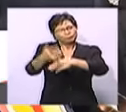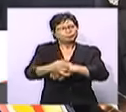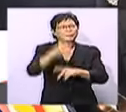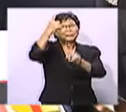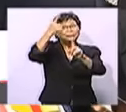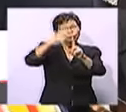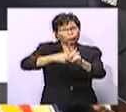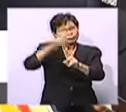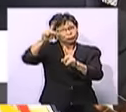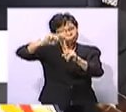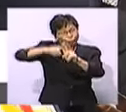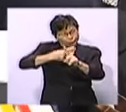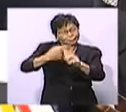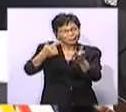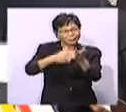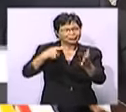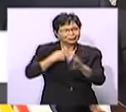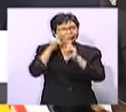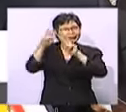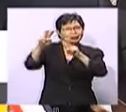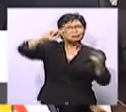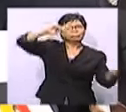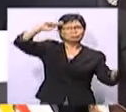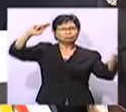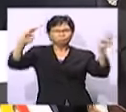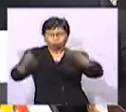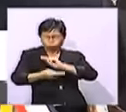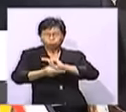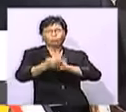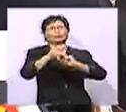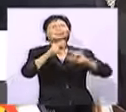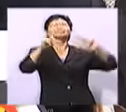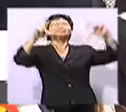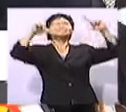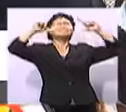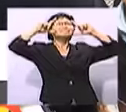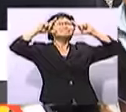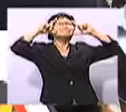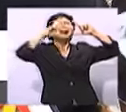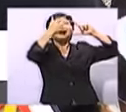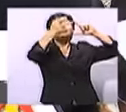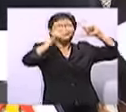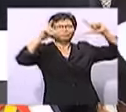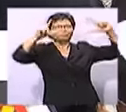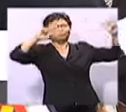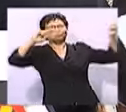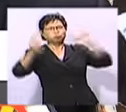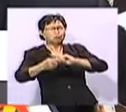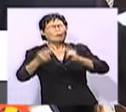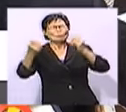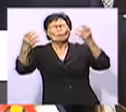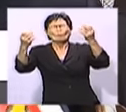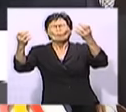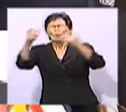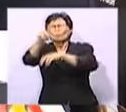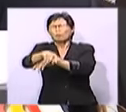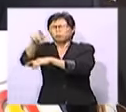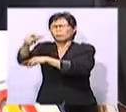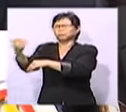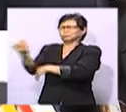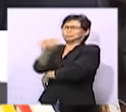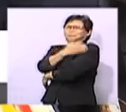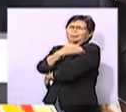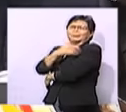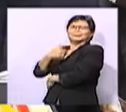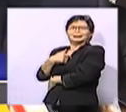Sebulan lagi supaya kita boleh melihat satu perubahan dari segi wajah RTM. Ramai sangat yang telah pun minta saya